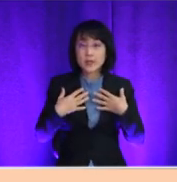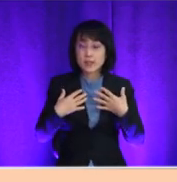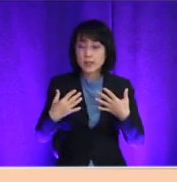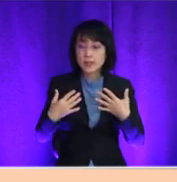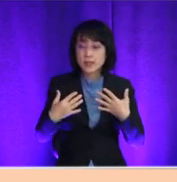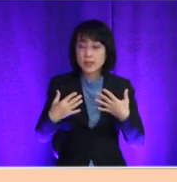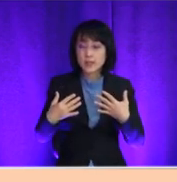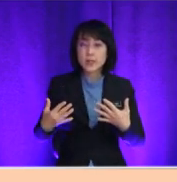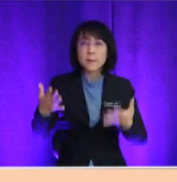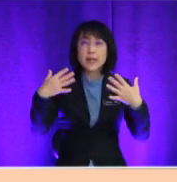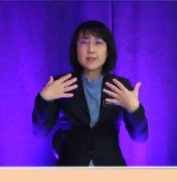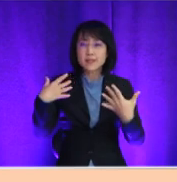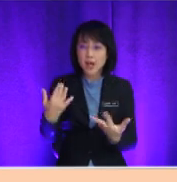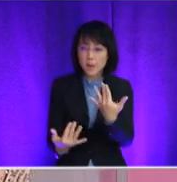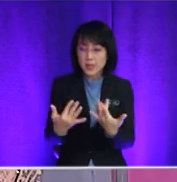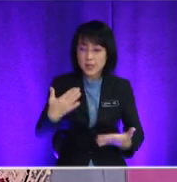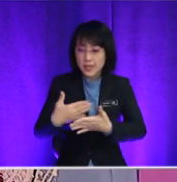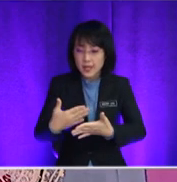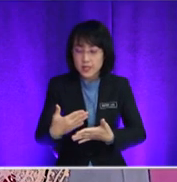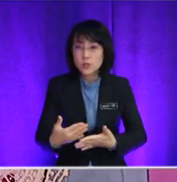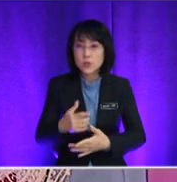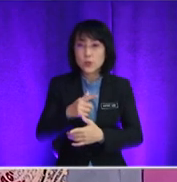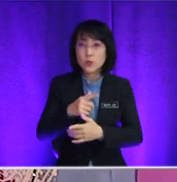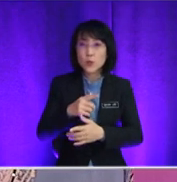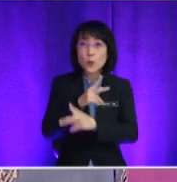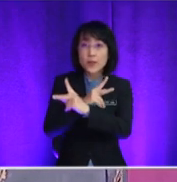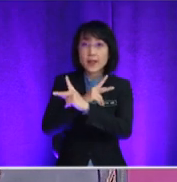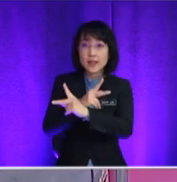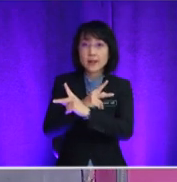tebal untuk melindungi daripada kepanasan